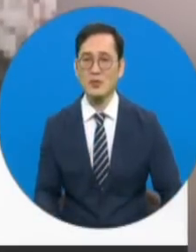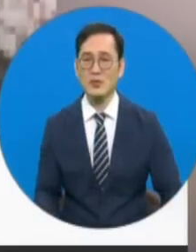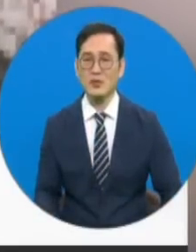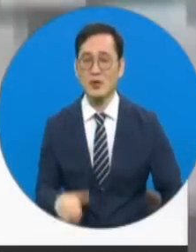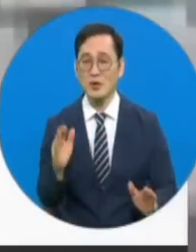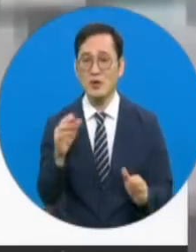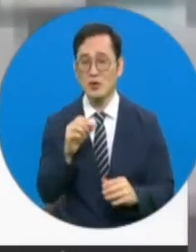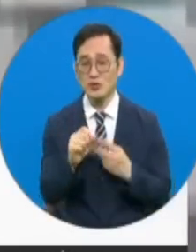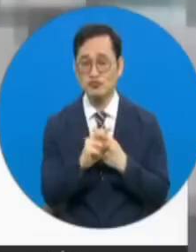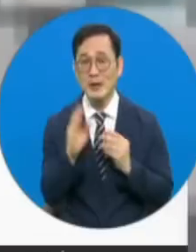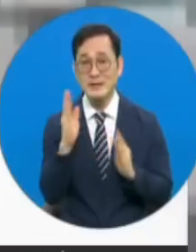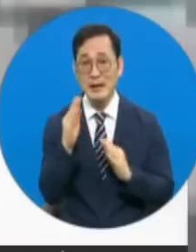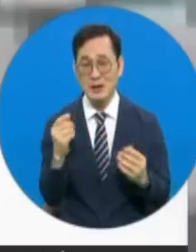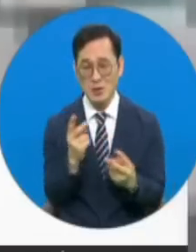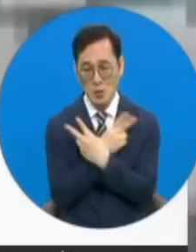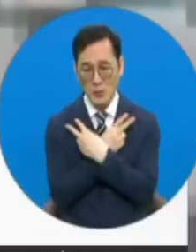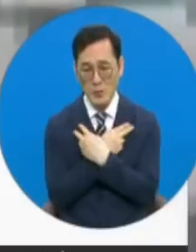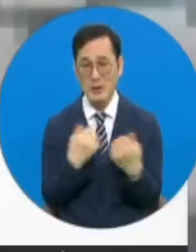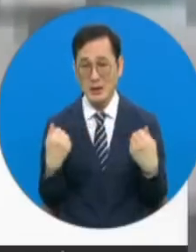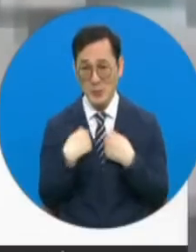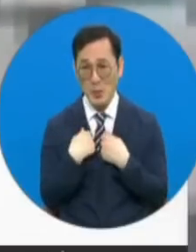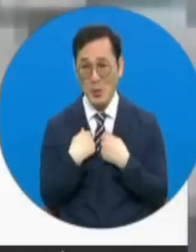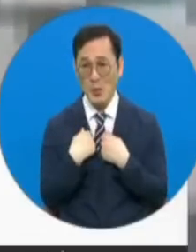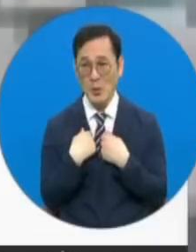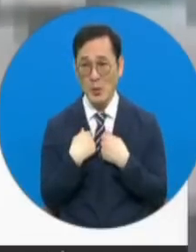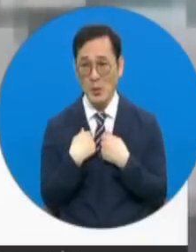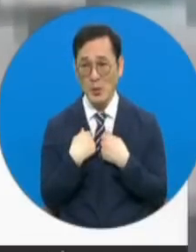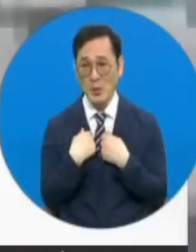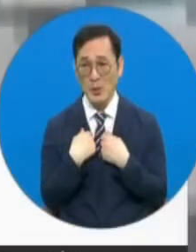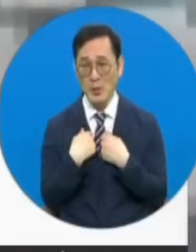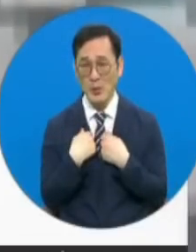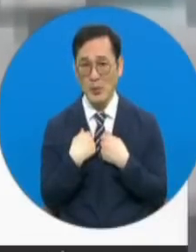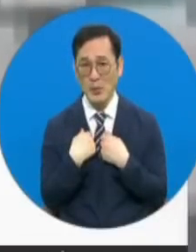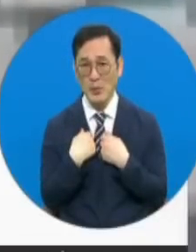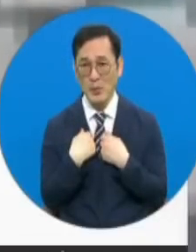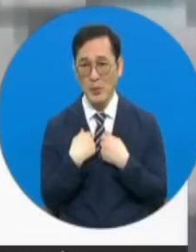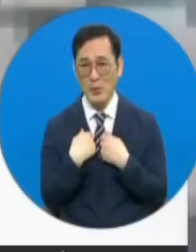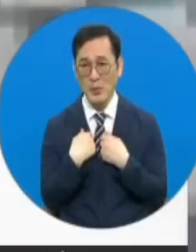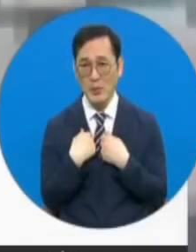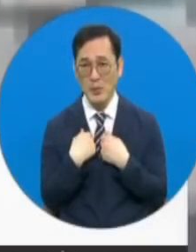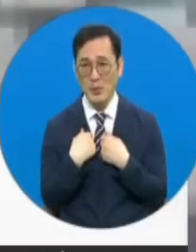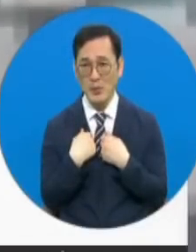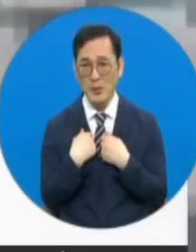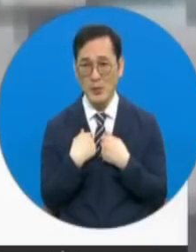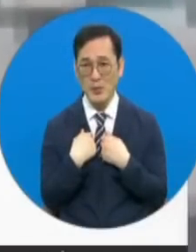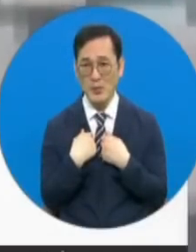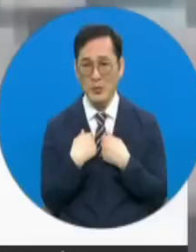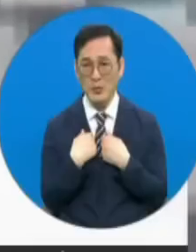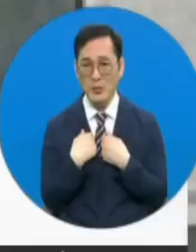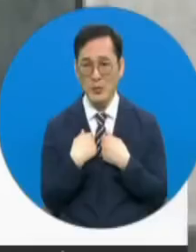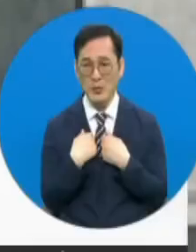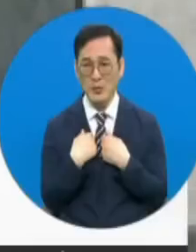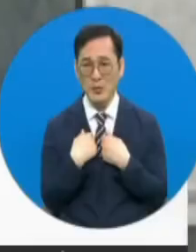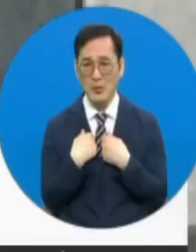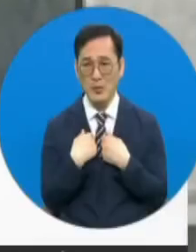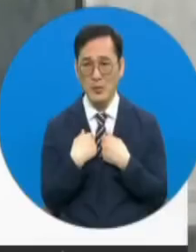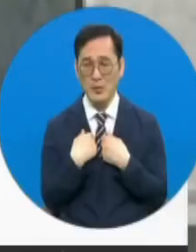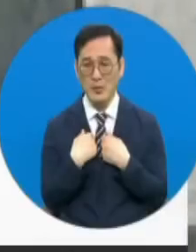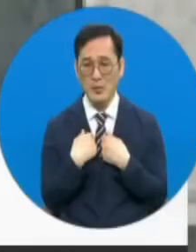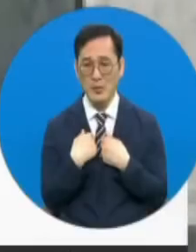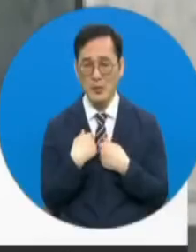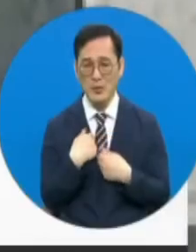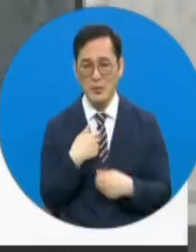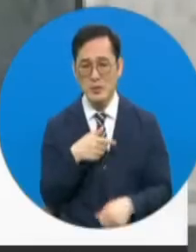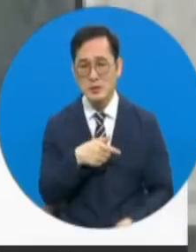입었잖아요 또 그게 보면 또 연계가 있고 이런 것들이 다 하나하나에 수사해서였던 단초다